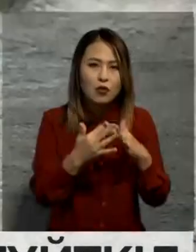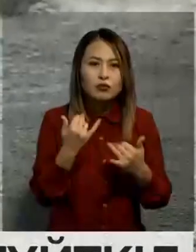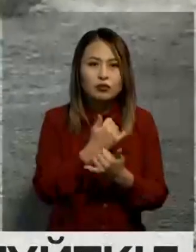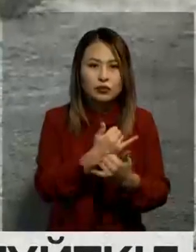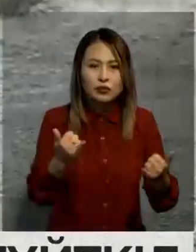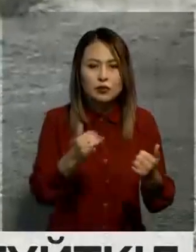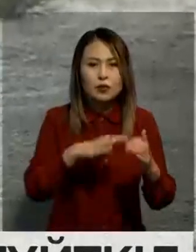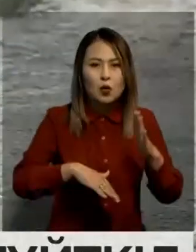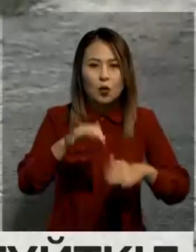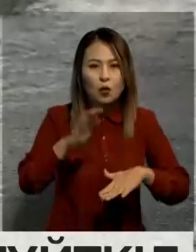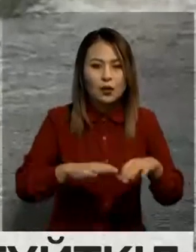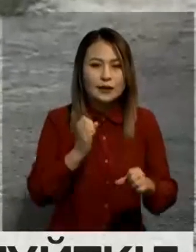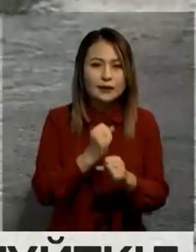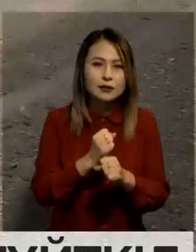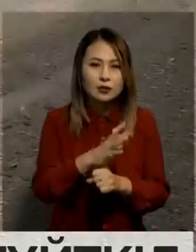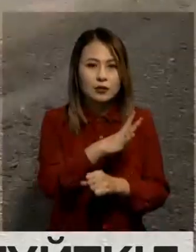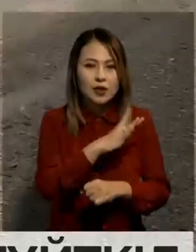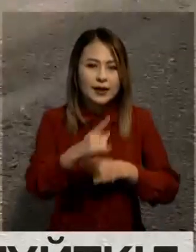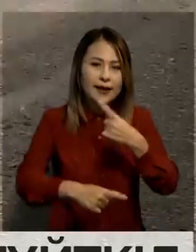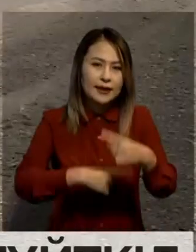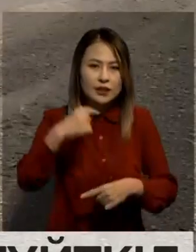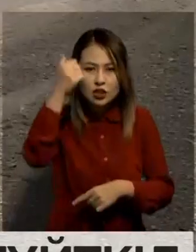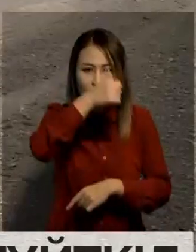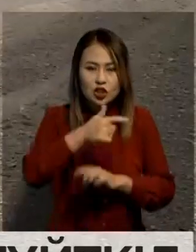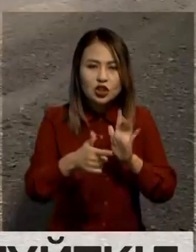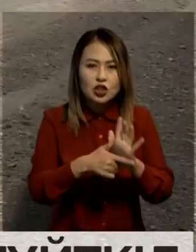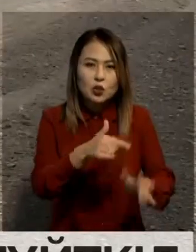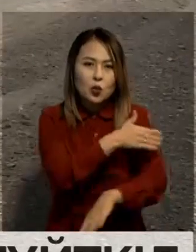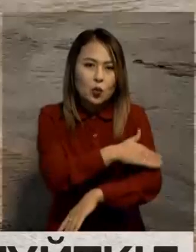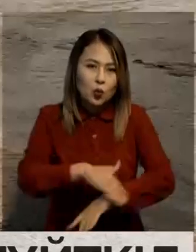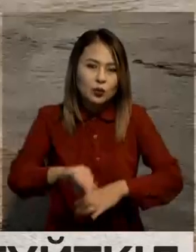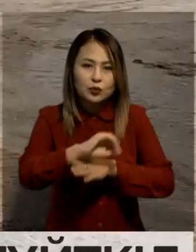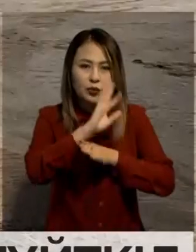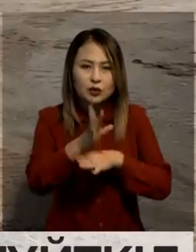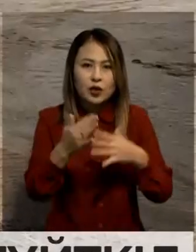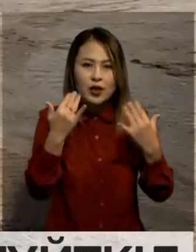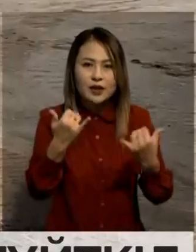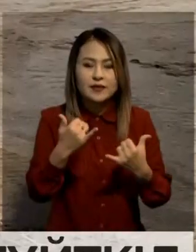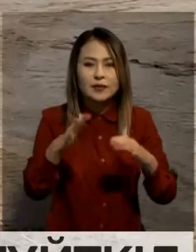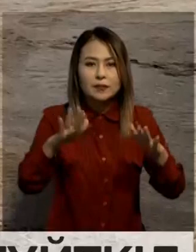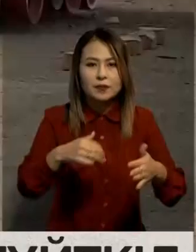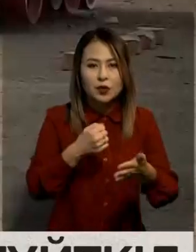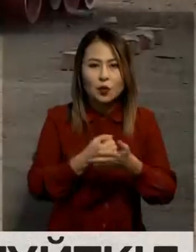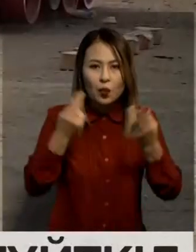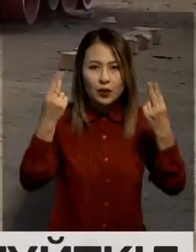жұмыстар қолға алынды дейді әкімдіктегілер. Келесі жыл жеті көше жөнделіп абаттандырылмақ. Биыл кеден бекетіне